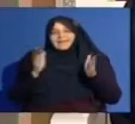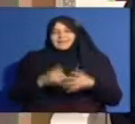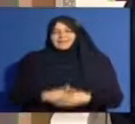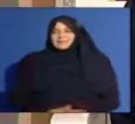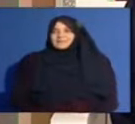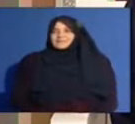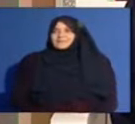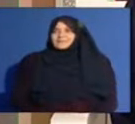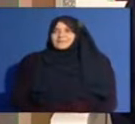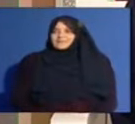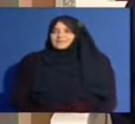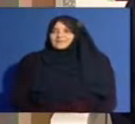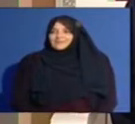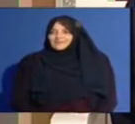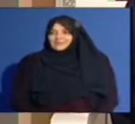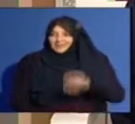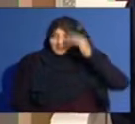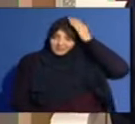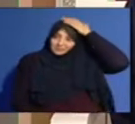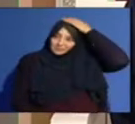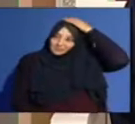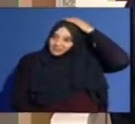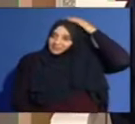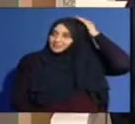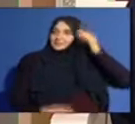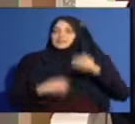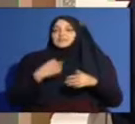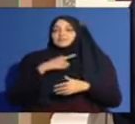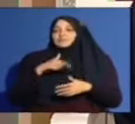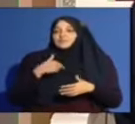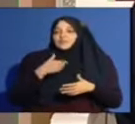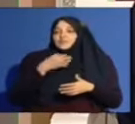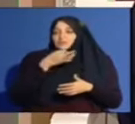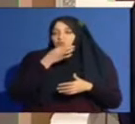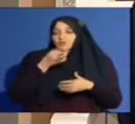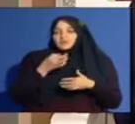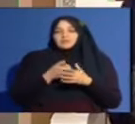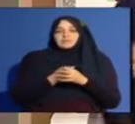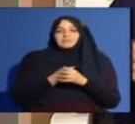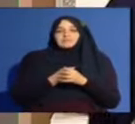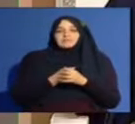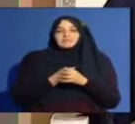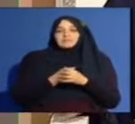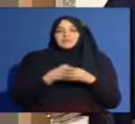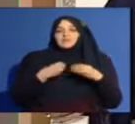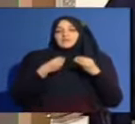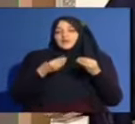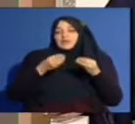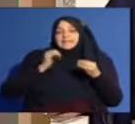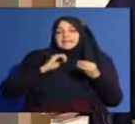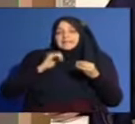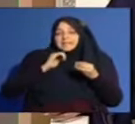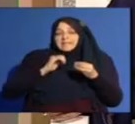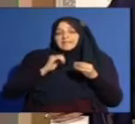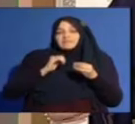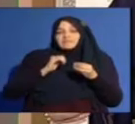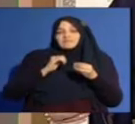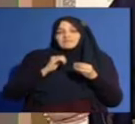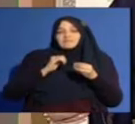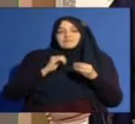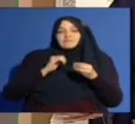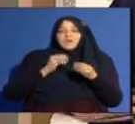الفرصة بالنسبة لهذا المباشر، نحاول من خلال برنامج والصلح خير أن نخفف عنكم كل